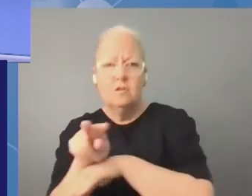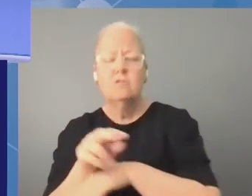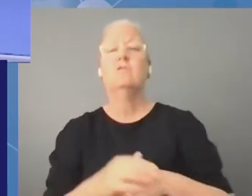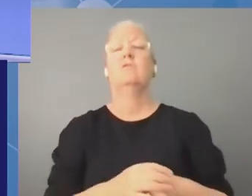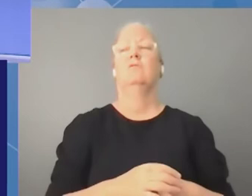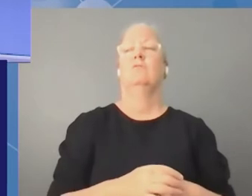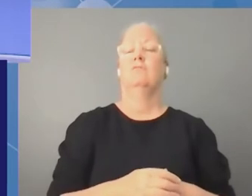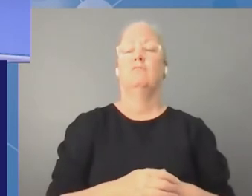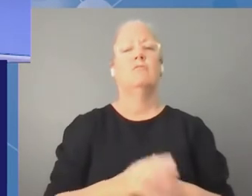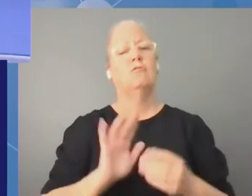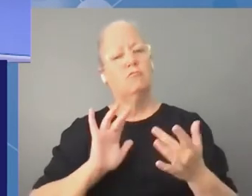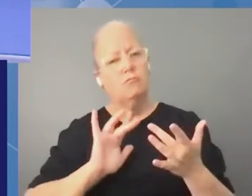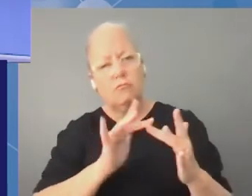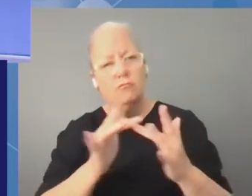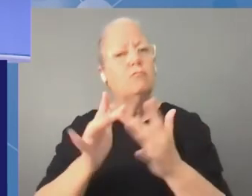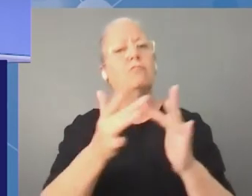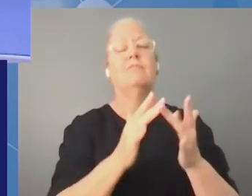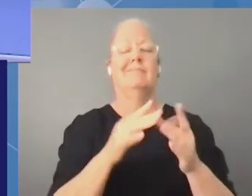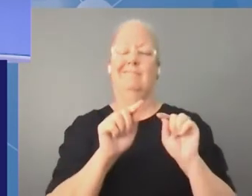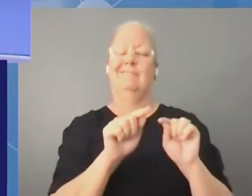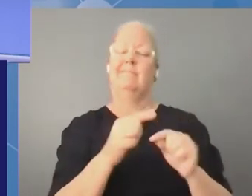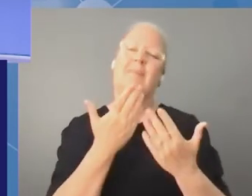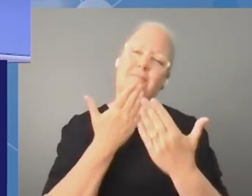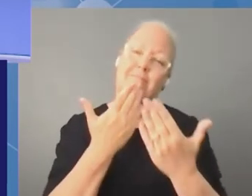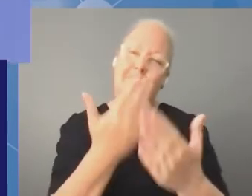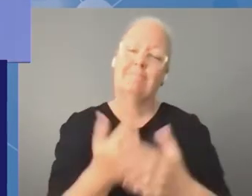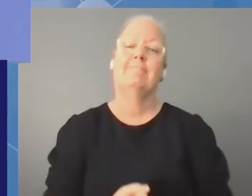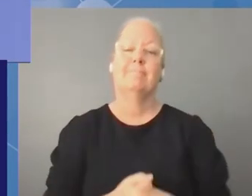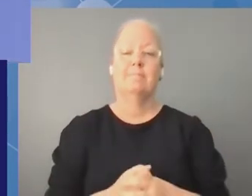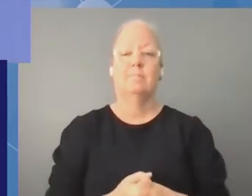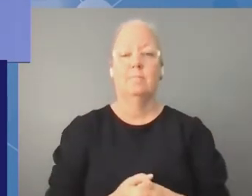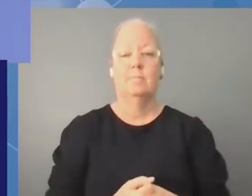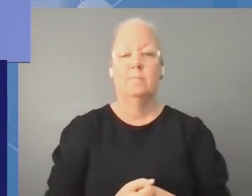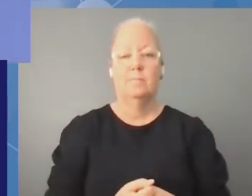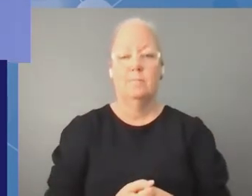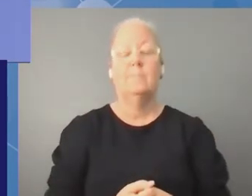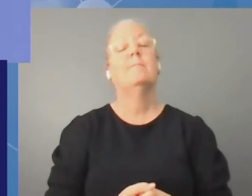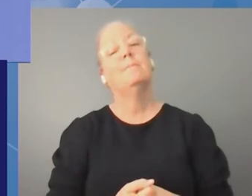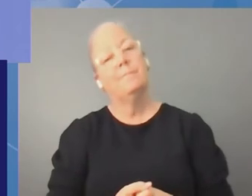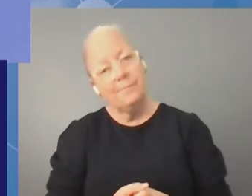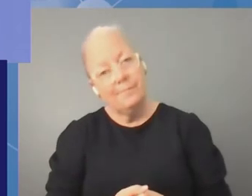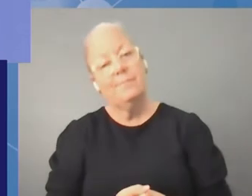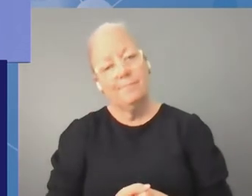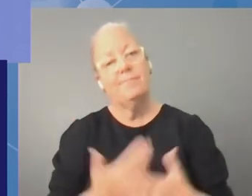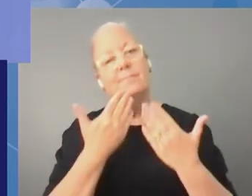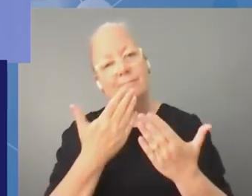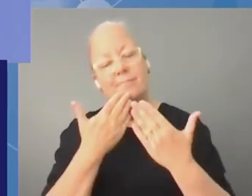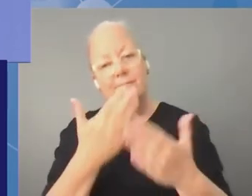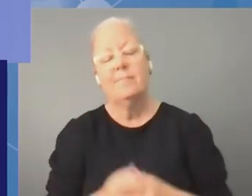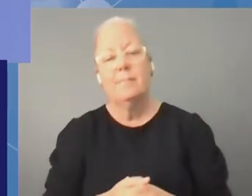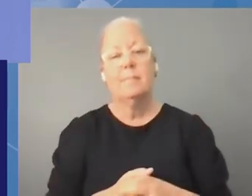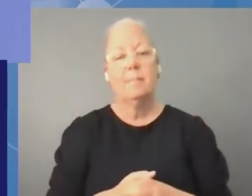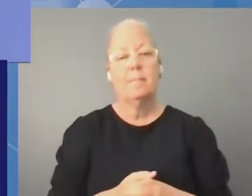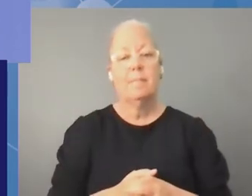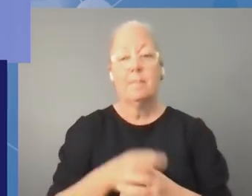的是 NRI。 我想秘书处可以做更多的一个好事情在这个领域上面的吧。